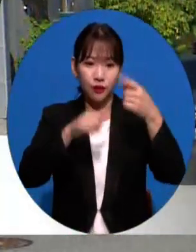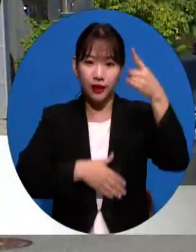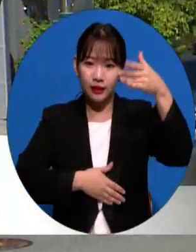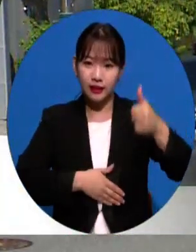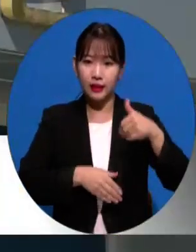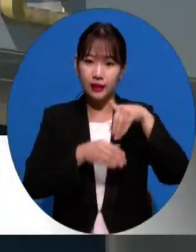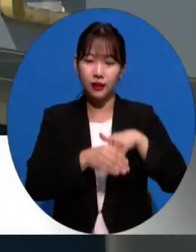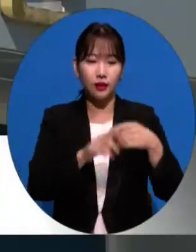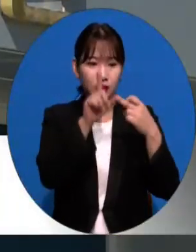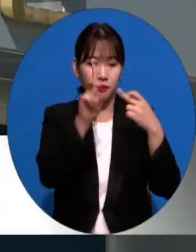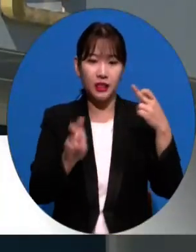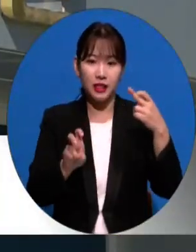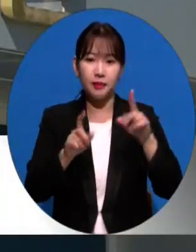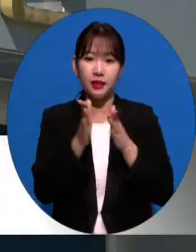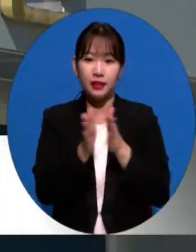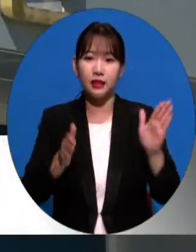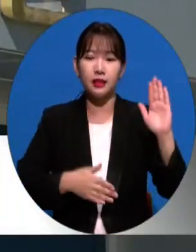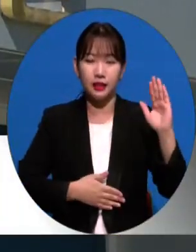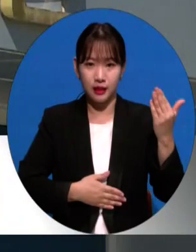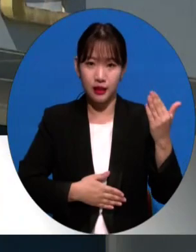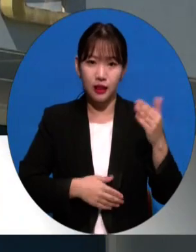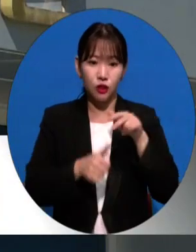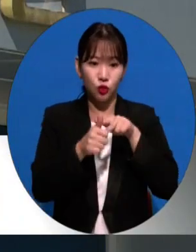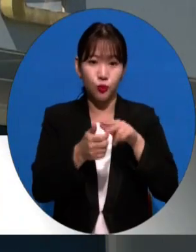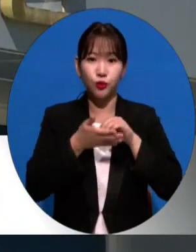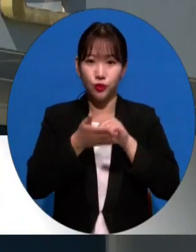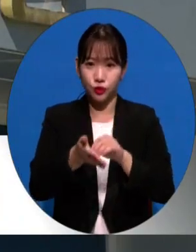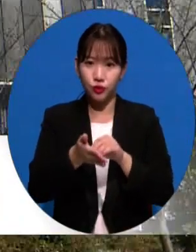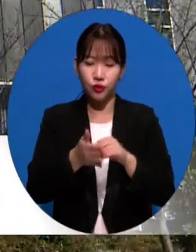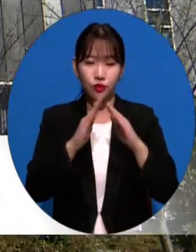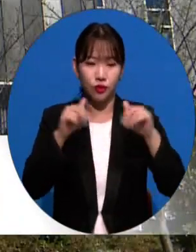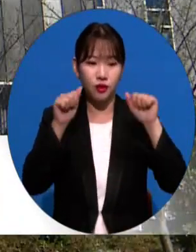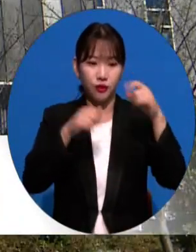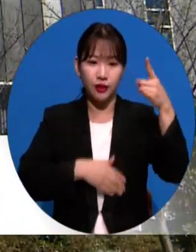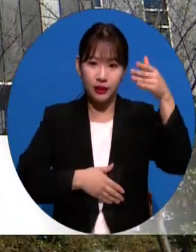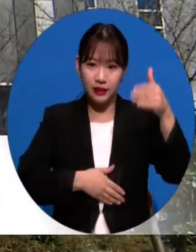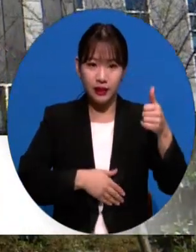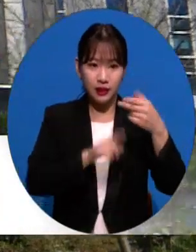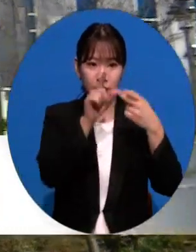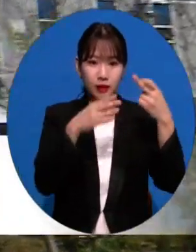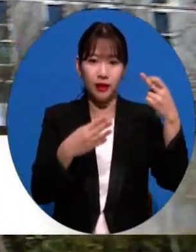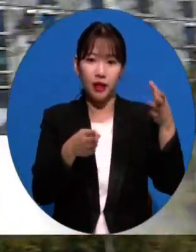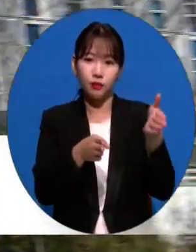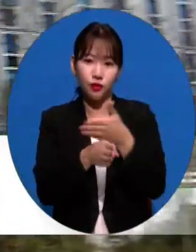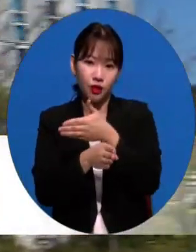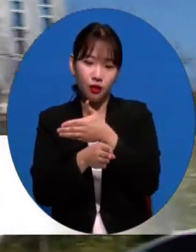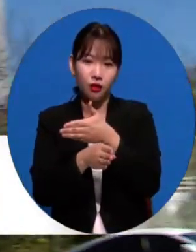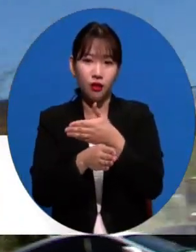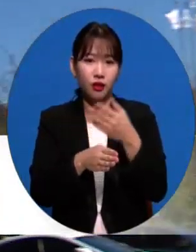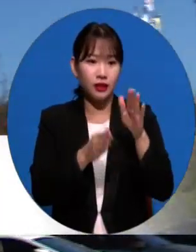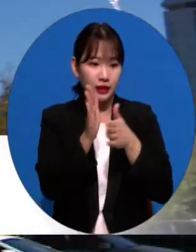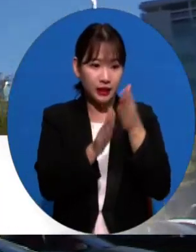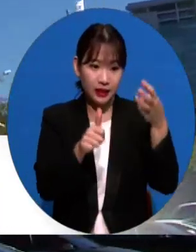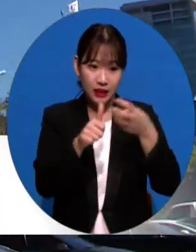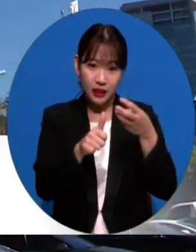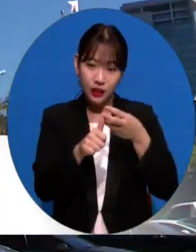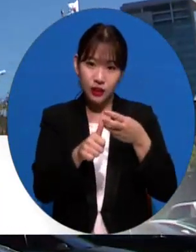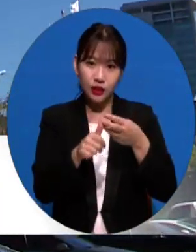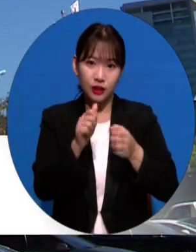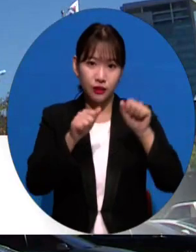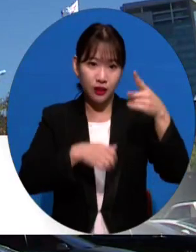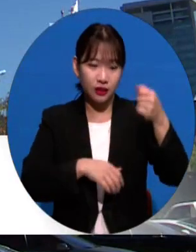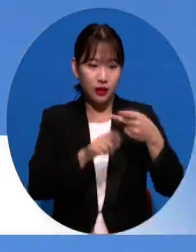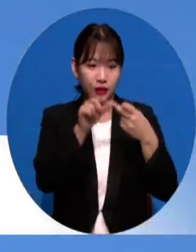선거는 12월 20일 실시되며 후보자 등록은 전남체육회장은 12월 4일부터, 시군체육회장은